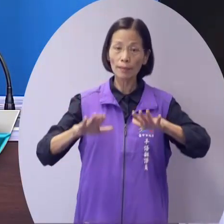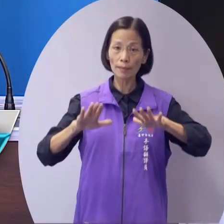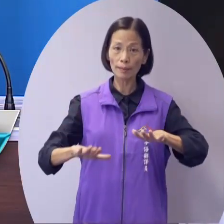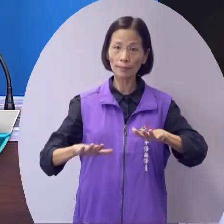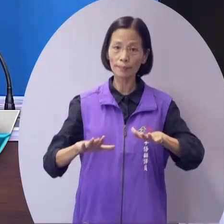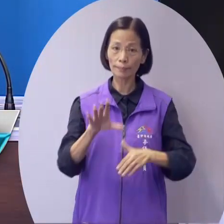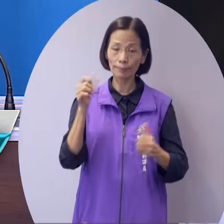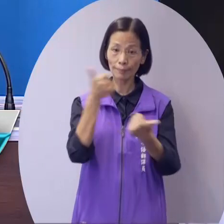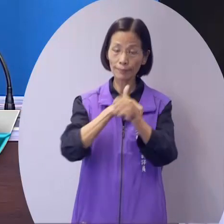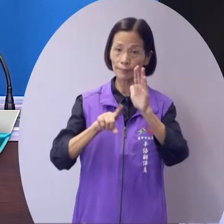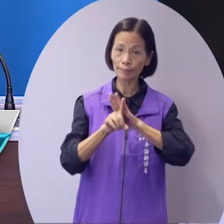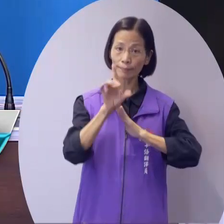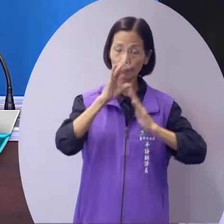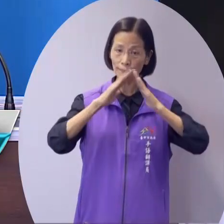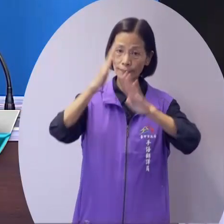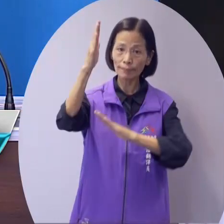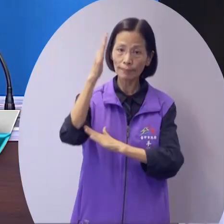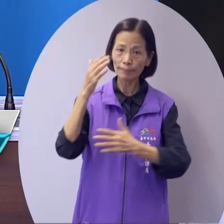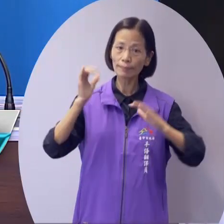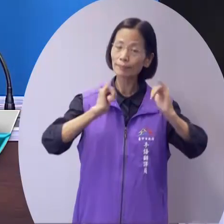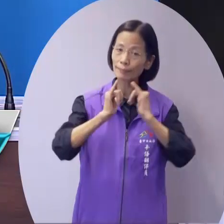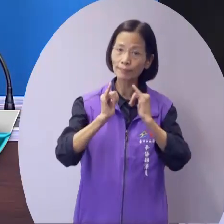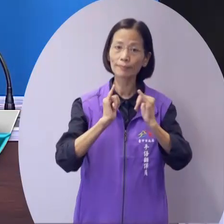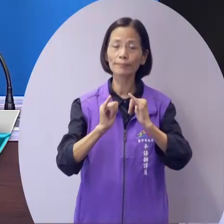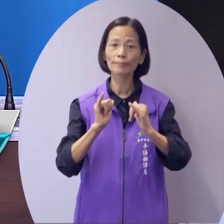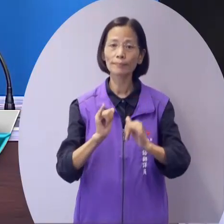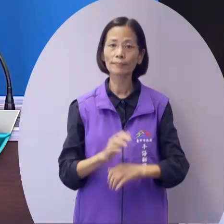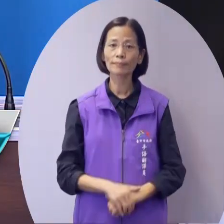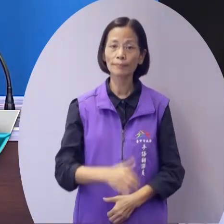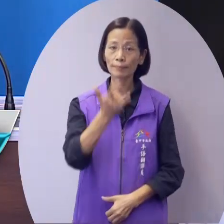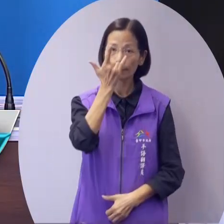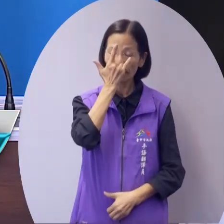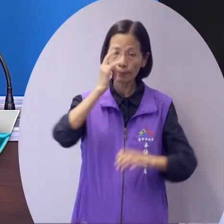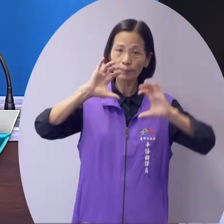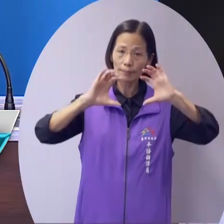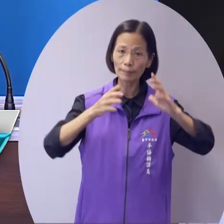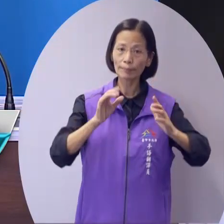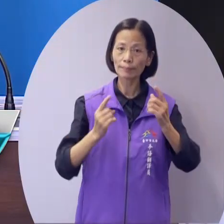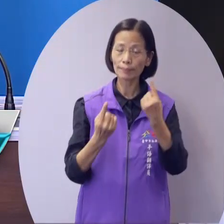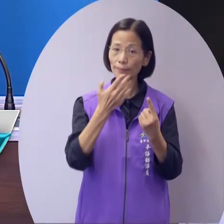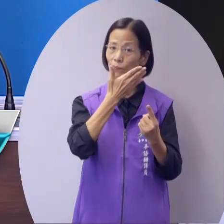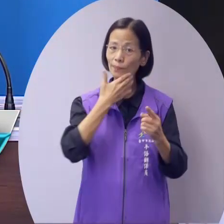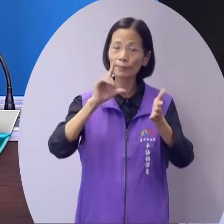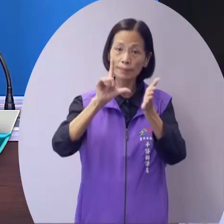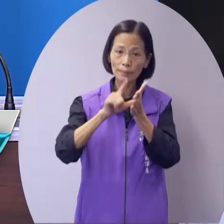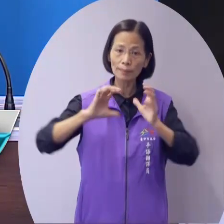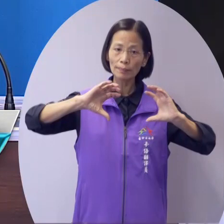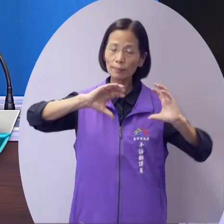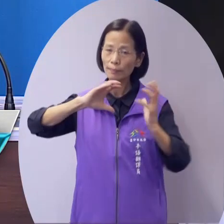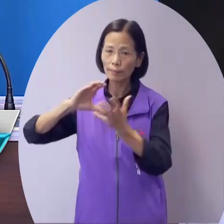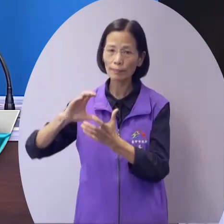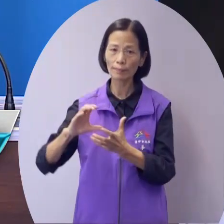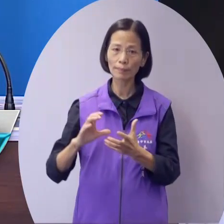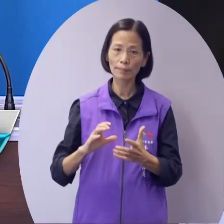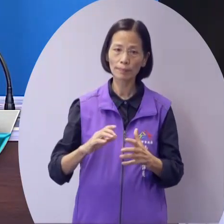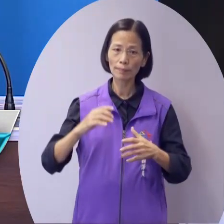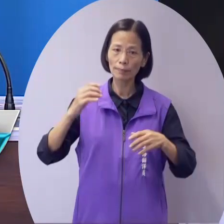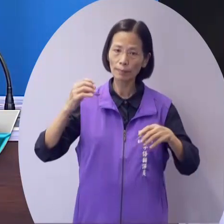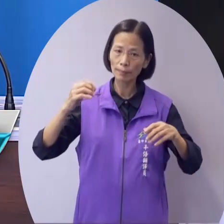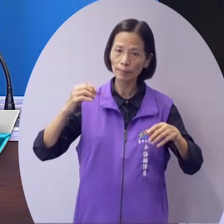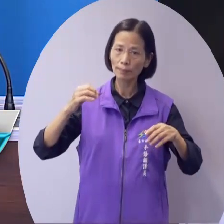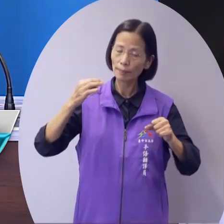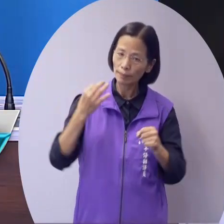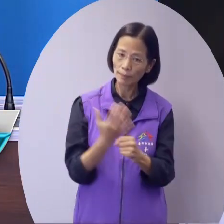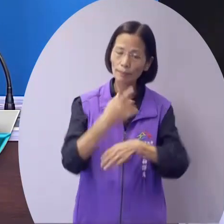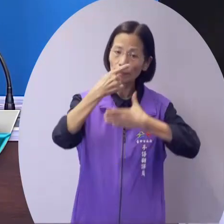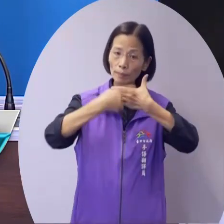要代表台中市政府以及台中市民，那像德国、像比利时等国家哈，受灾的人民表达诚挚的慰